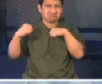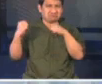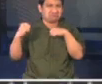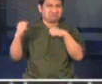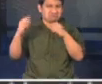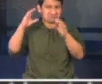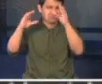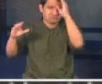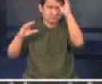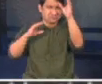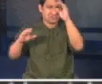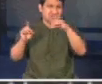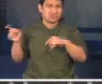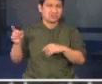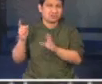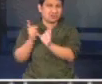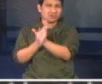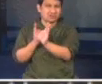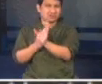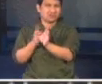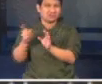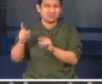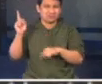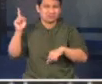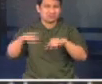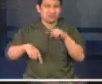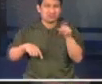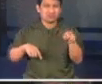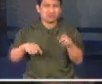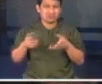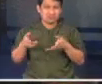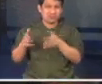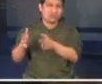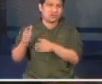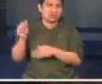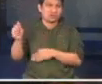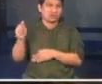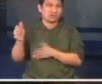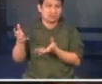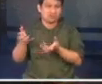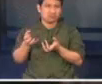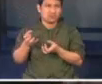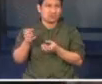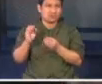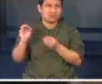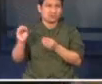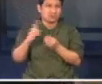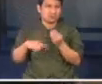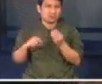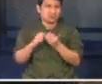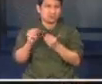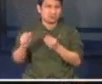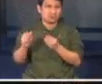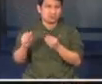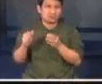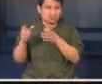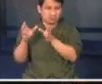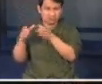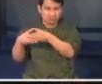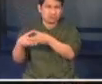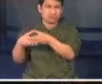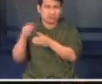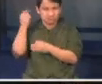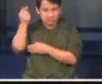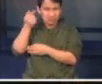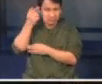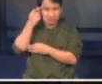magkakaintindihan ng makakaliwang grupo dahil sa imposible anyang pagbigyan ang mga kahilingan nito tulad ng coalition government. Hindi